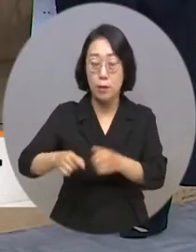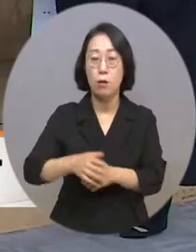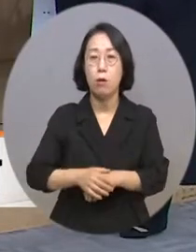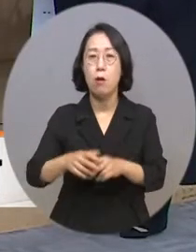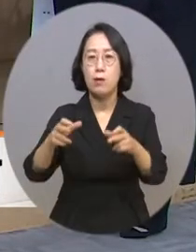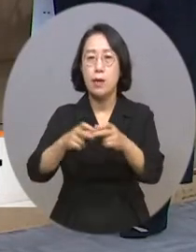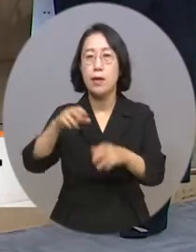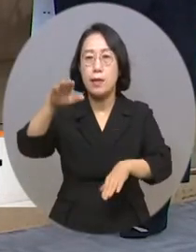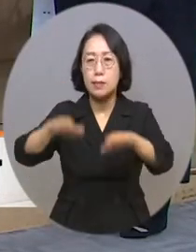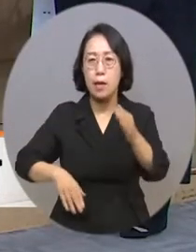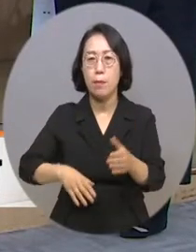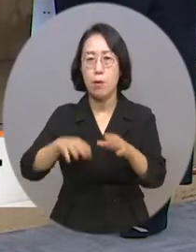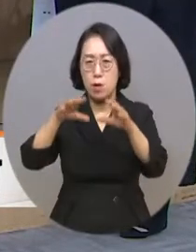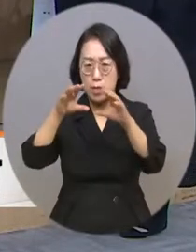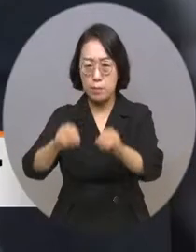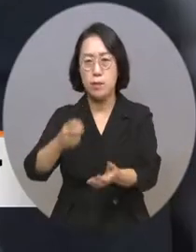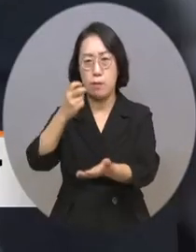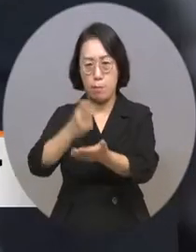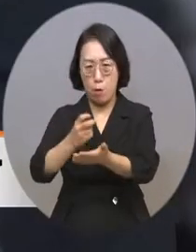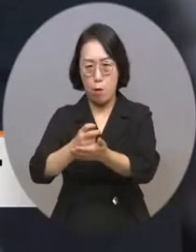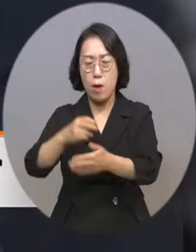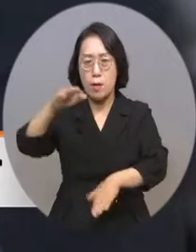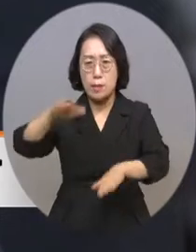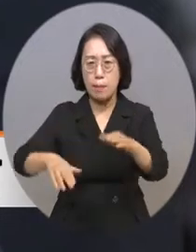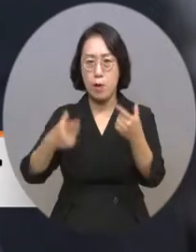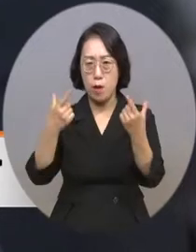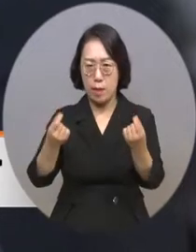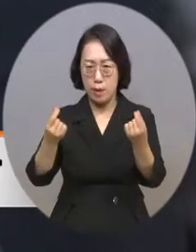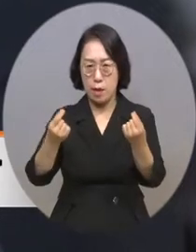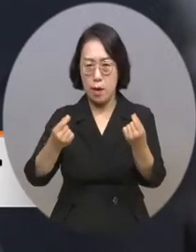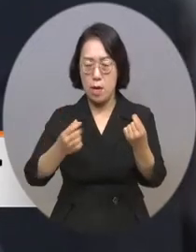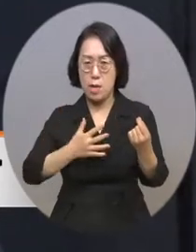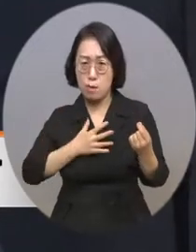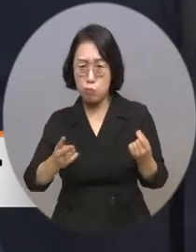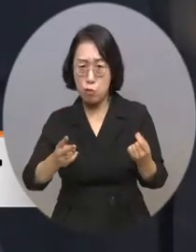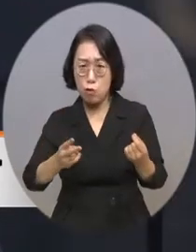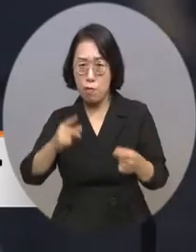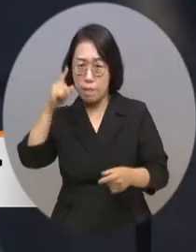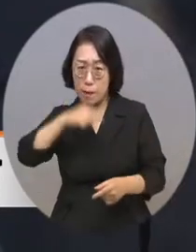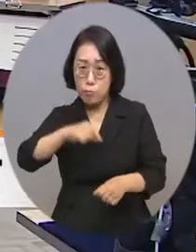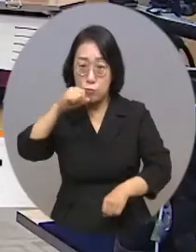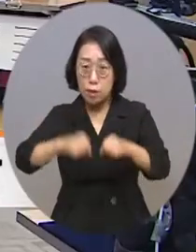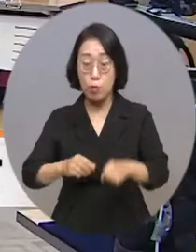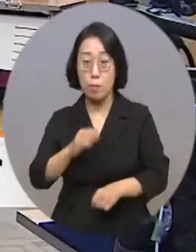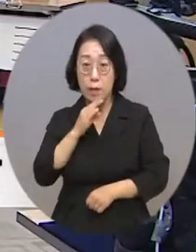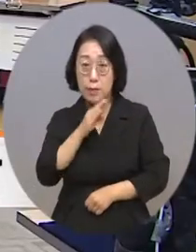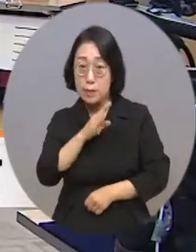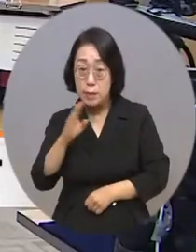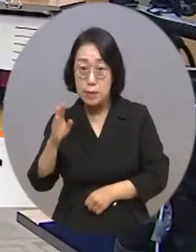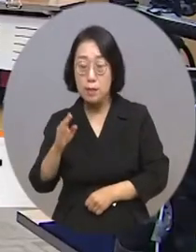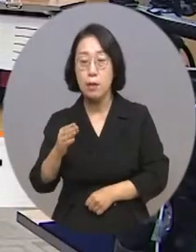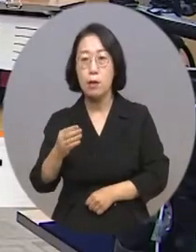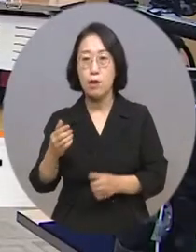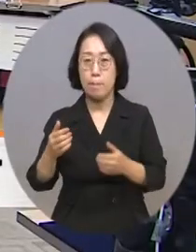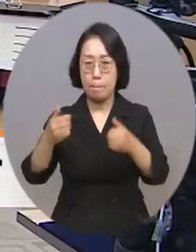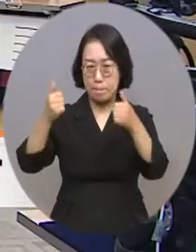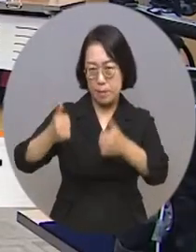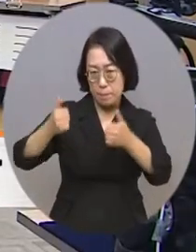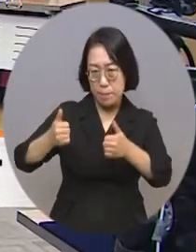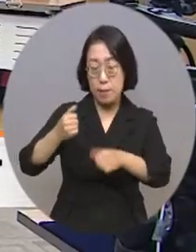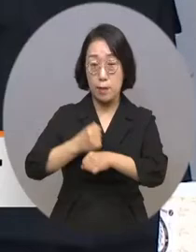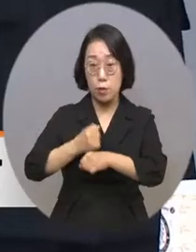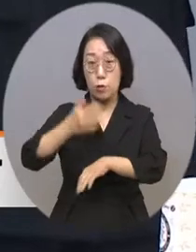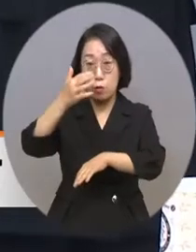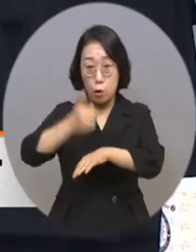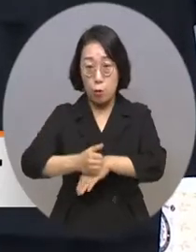장애인차별금지법 쌍 악의적 차별 행위에 해당하는지 여부 였습니다 검찰은 경찰이 이 같은 차별 행위를